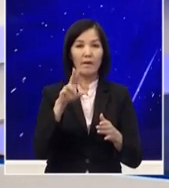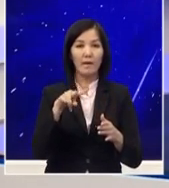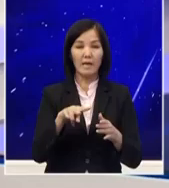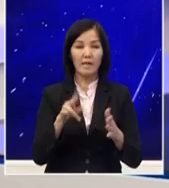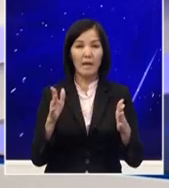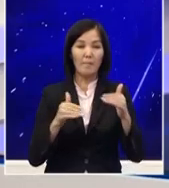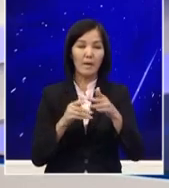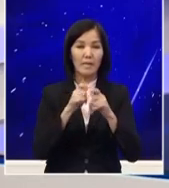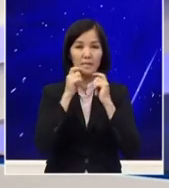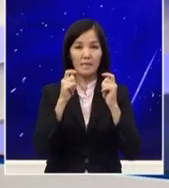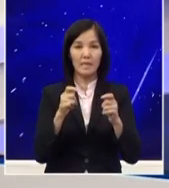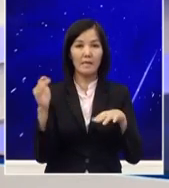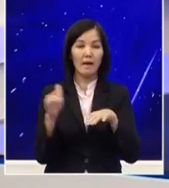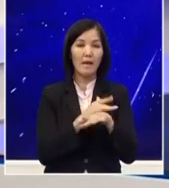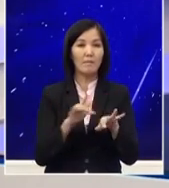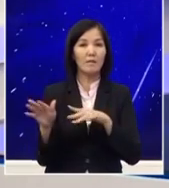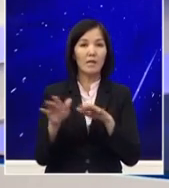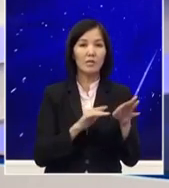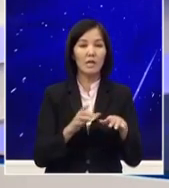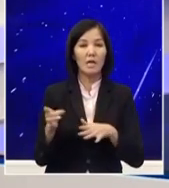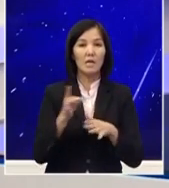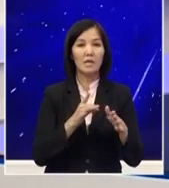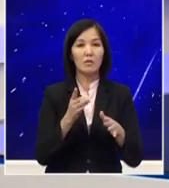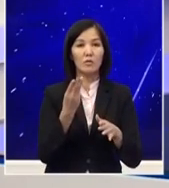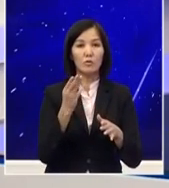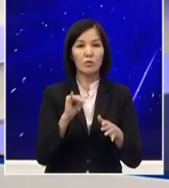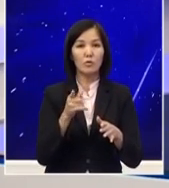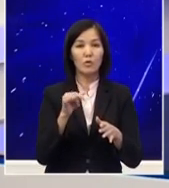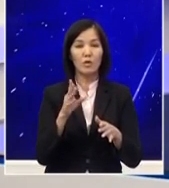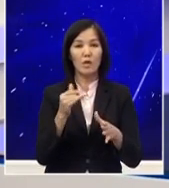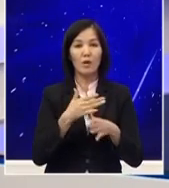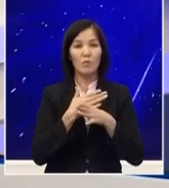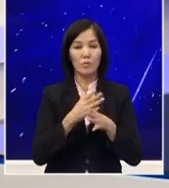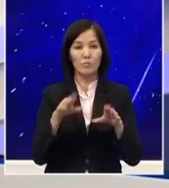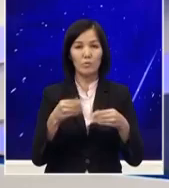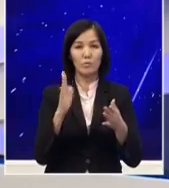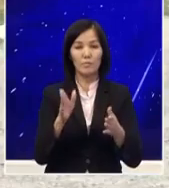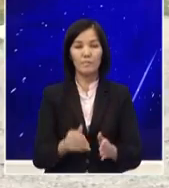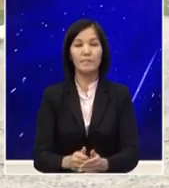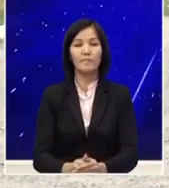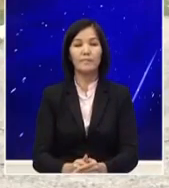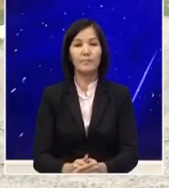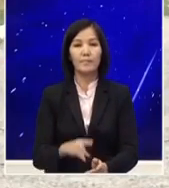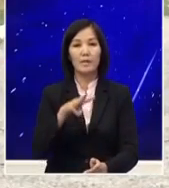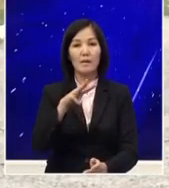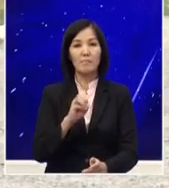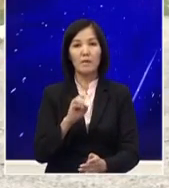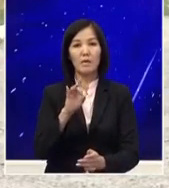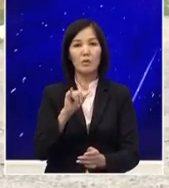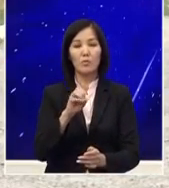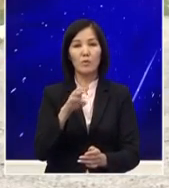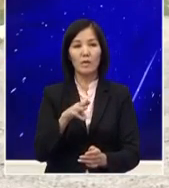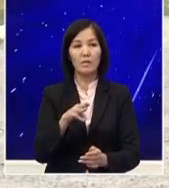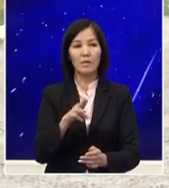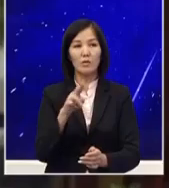Қайырымдылық шарасына ақсулықтардан бөлек республикалық шұғыла қорыда демеушілік жасады. Меруерт Дүппаева Жансүгір